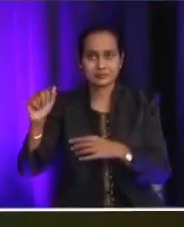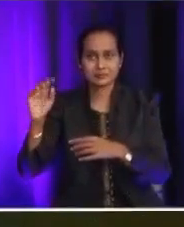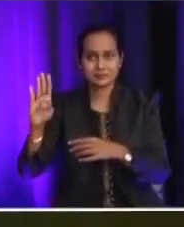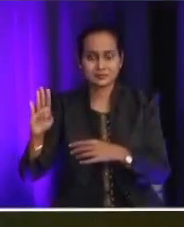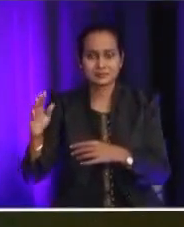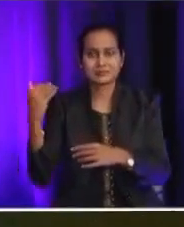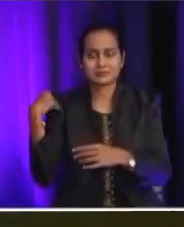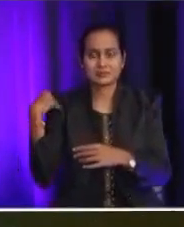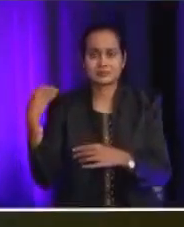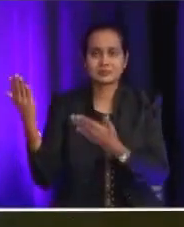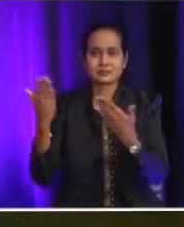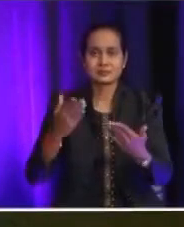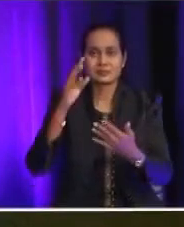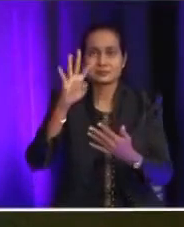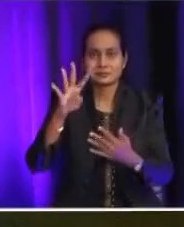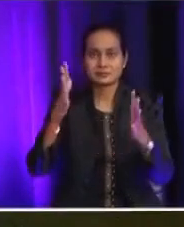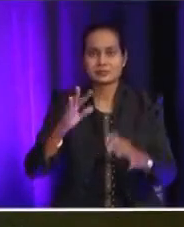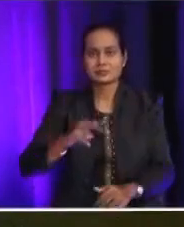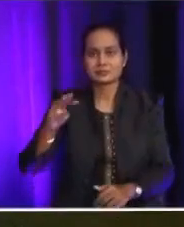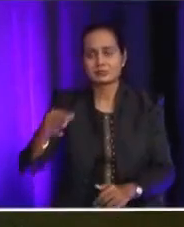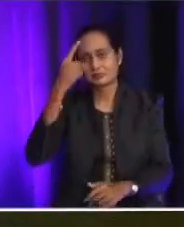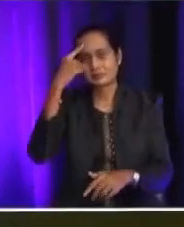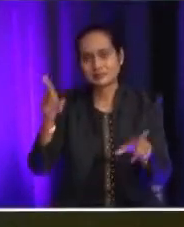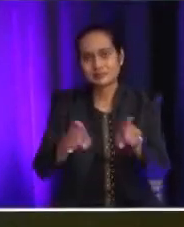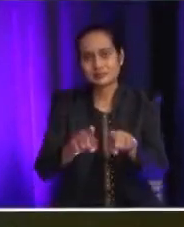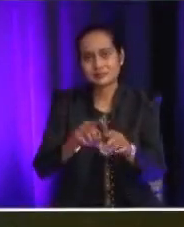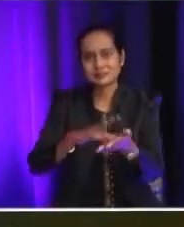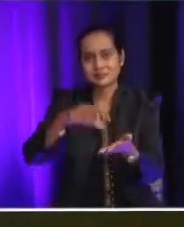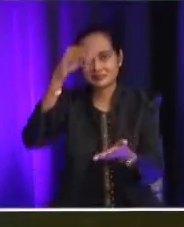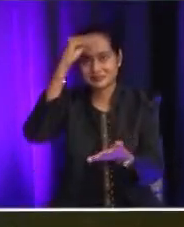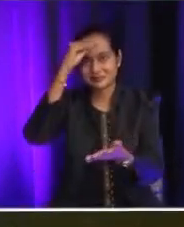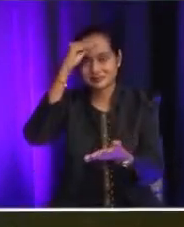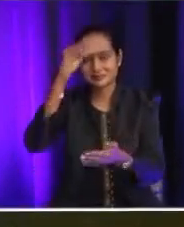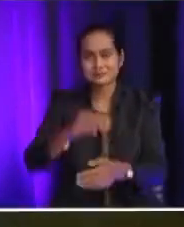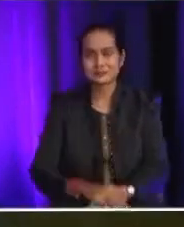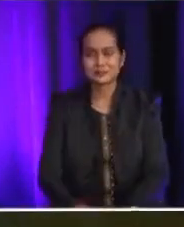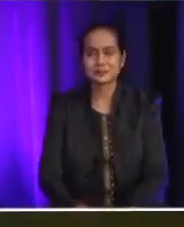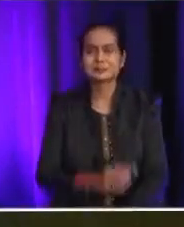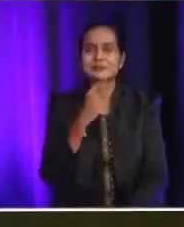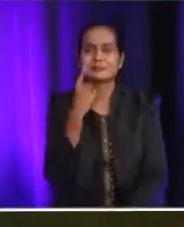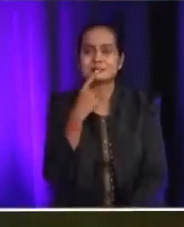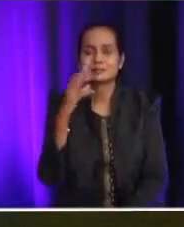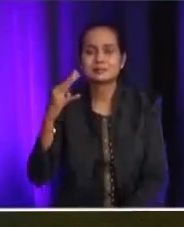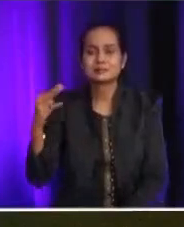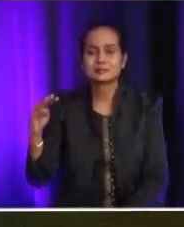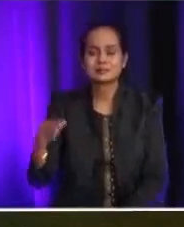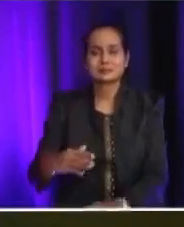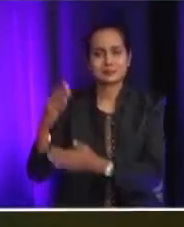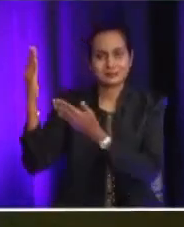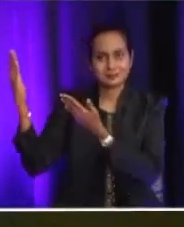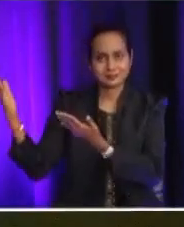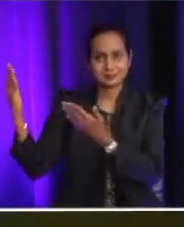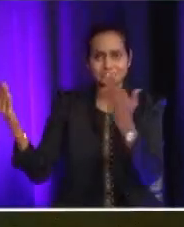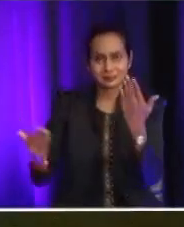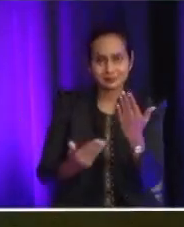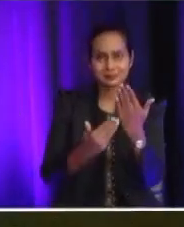membawa 4 orang anak murid untuk bersama-sama kita belajar di dalam Menengah Atas kali ini. Siapakah mereka Cikgu Zainab? Baiklah ya, cikgu